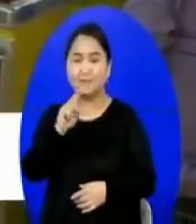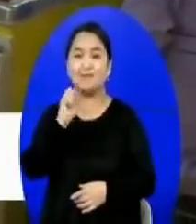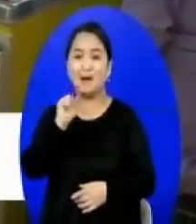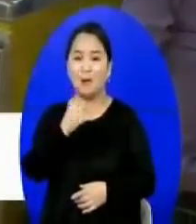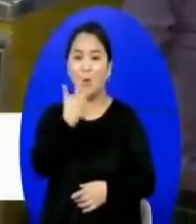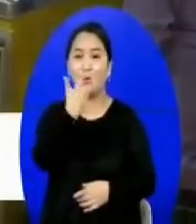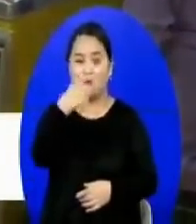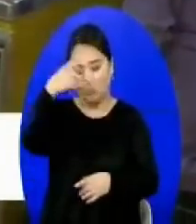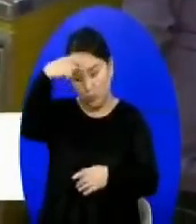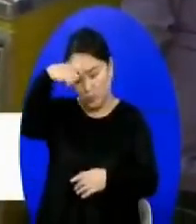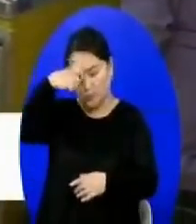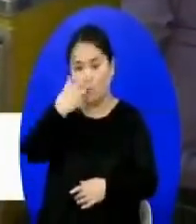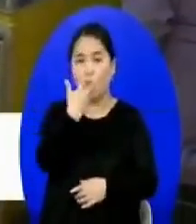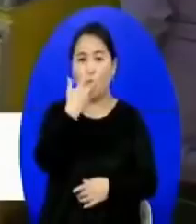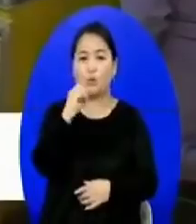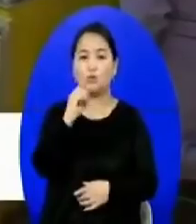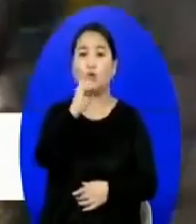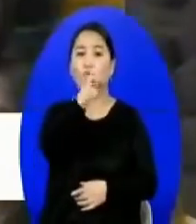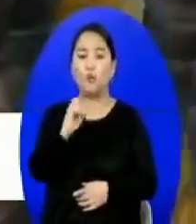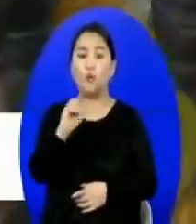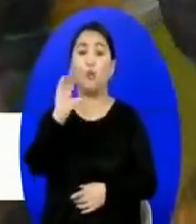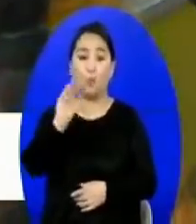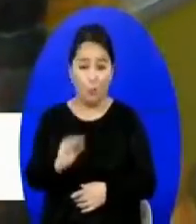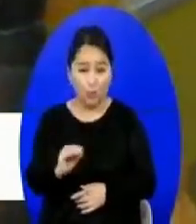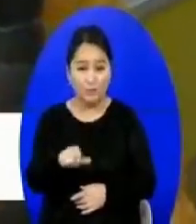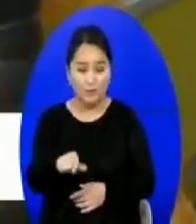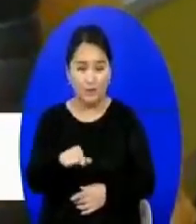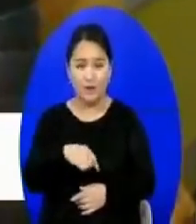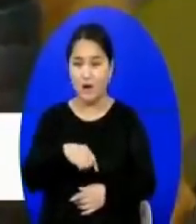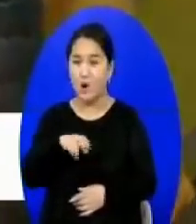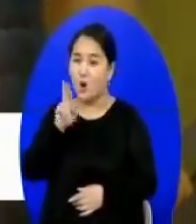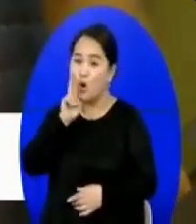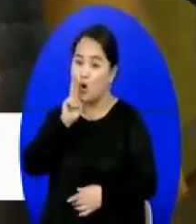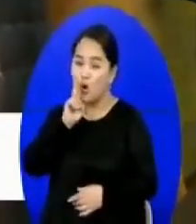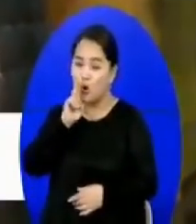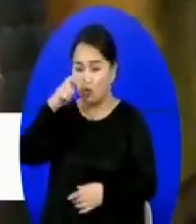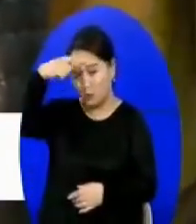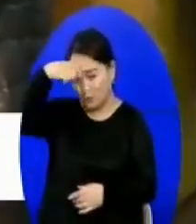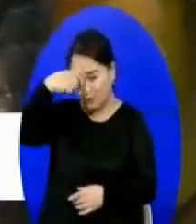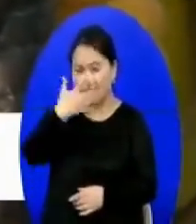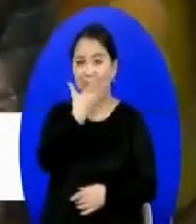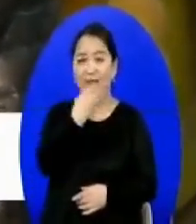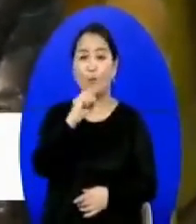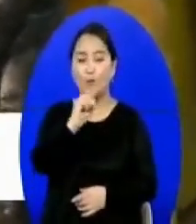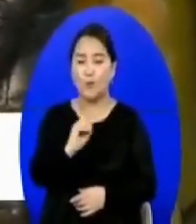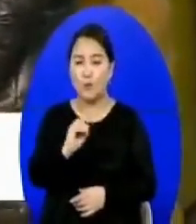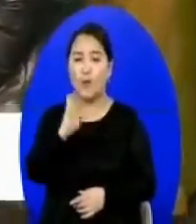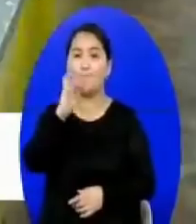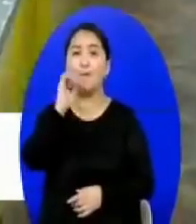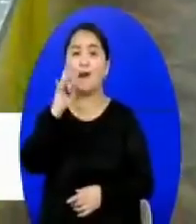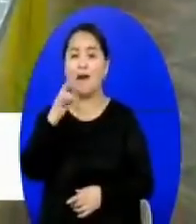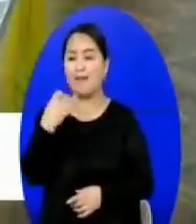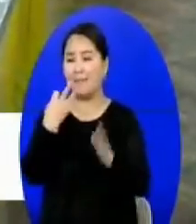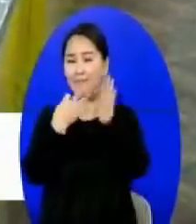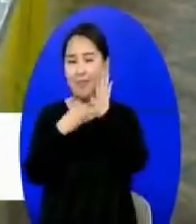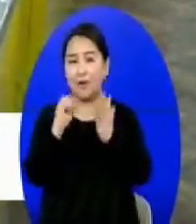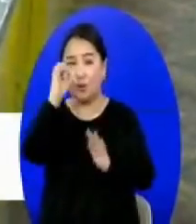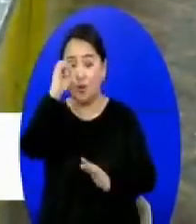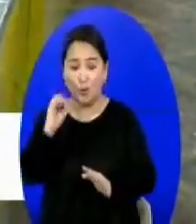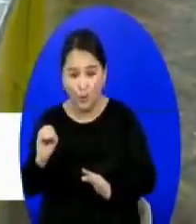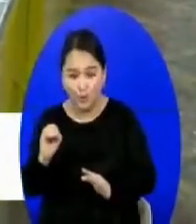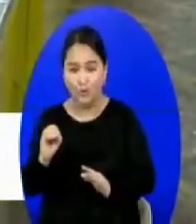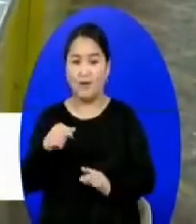байна. Мөн хүчит чонхор худалдааны төв хүнсний тасгийн түрээсээ 50%, барааны лангууны түрээсийг 80%, хөдөөнөөс мах